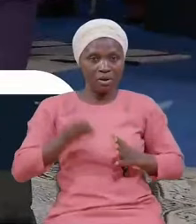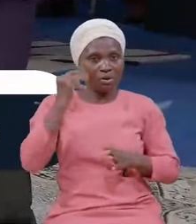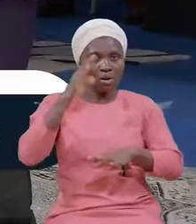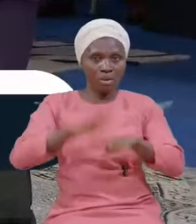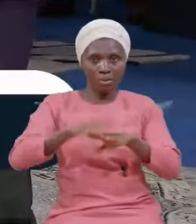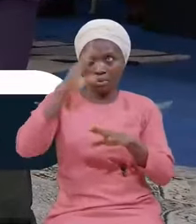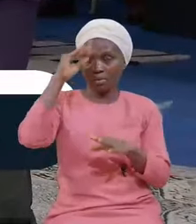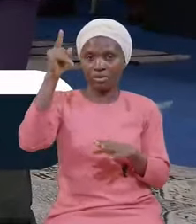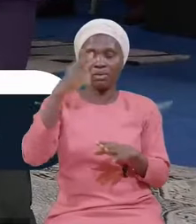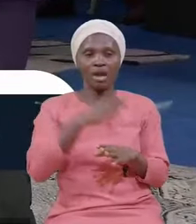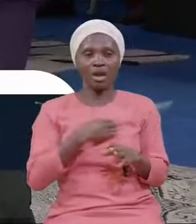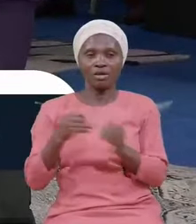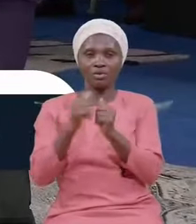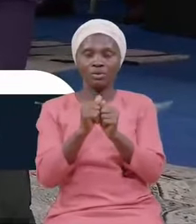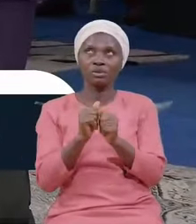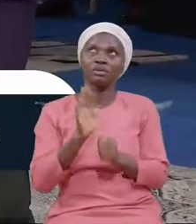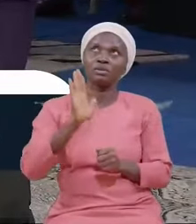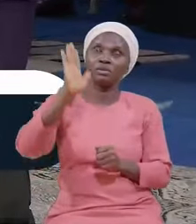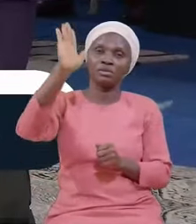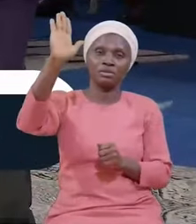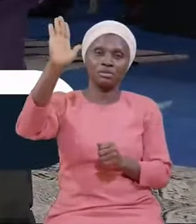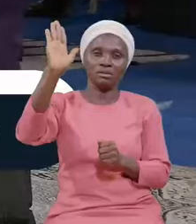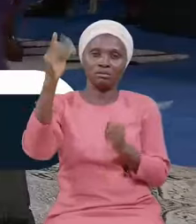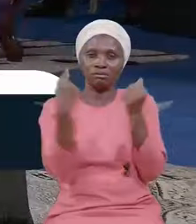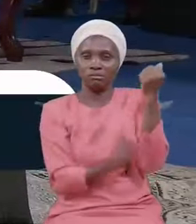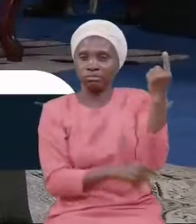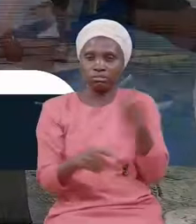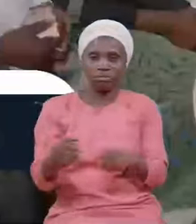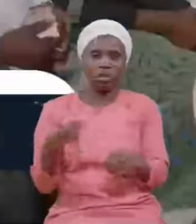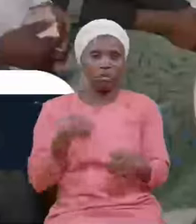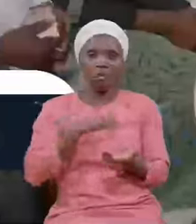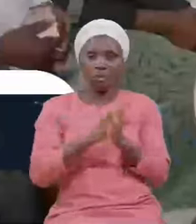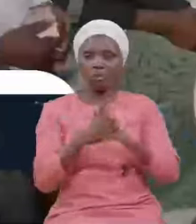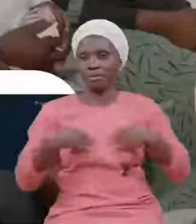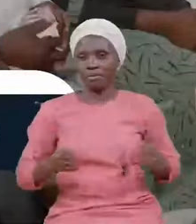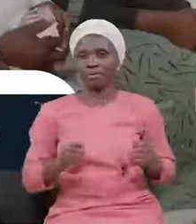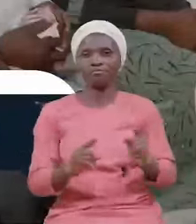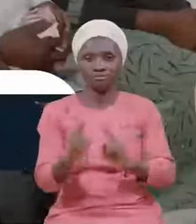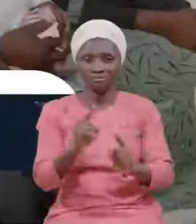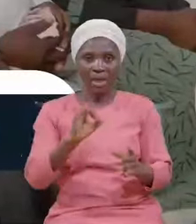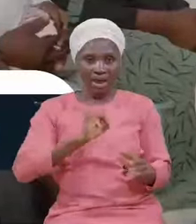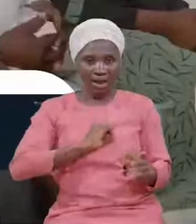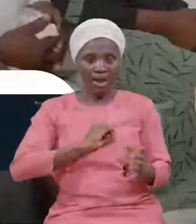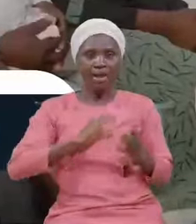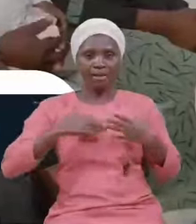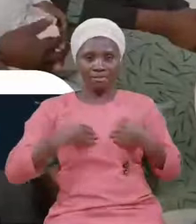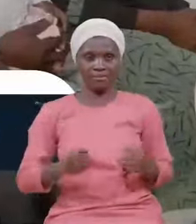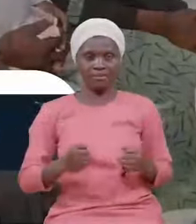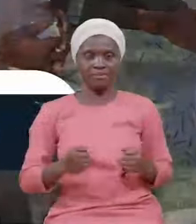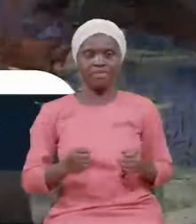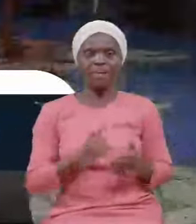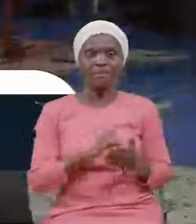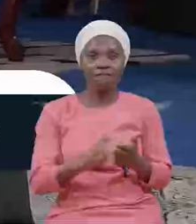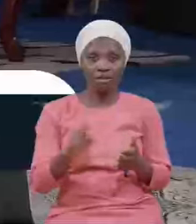paix est tombé sur lui. Et par ses meurtrissures, nous sommes guéris. Je suis guéri.